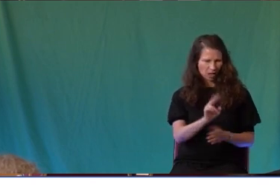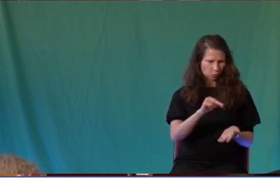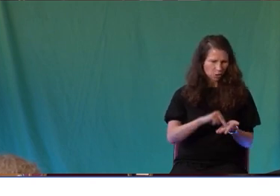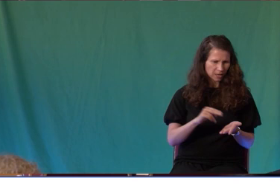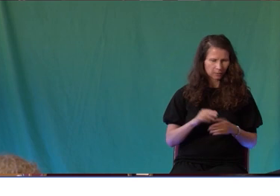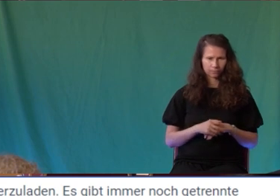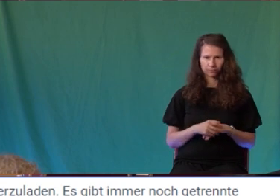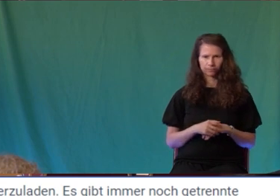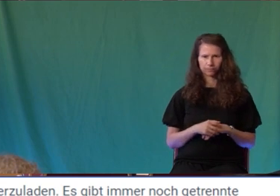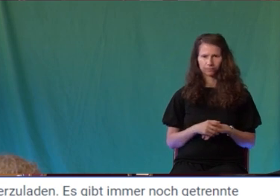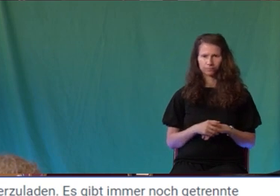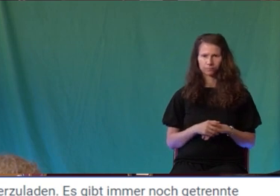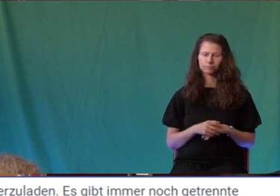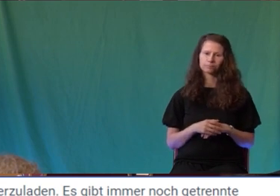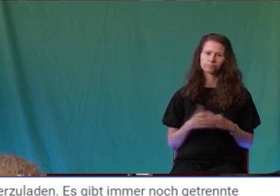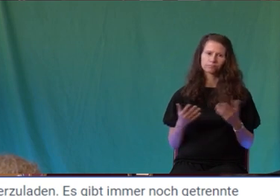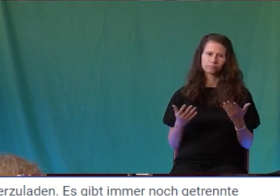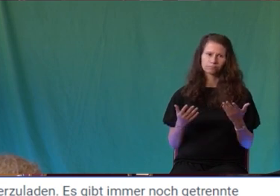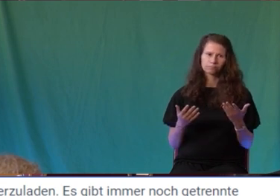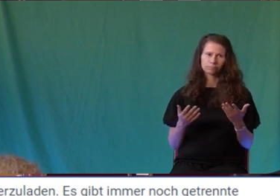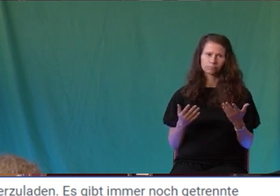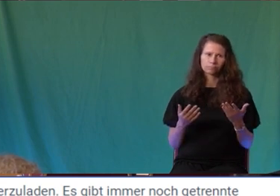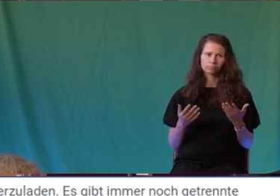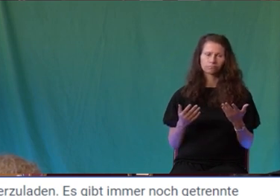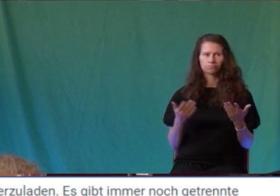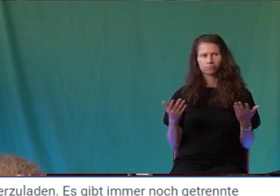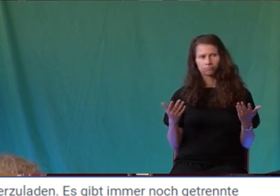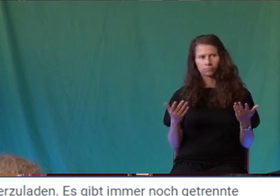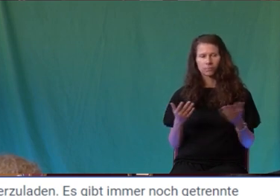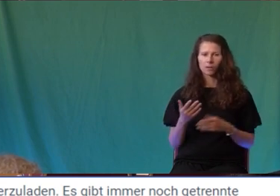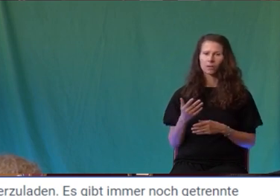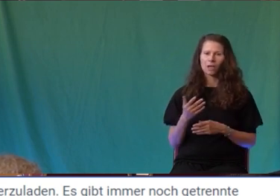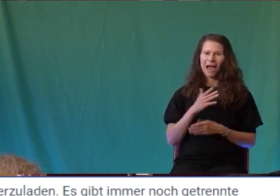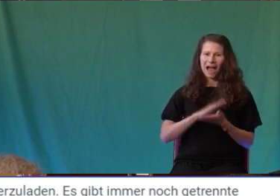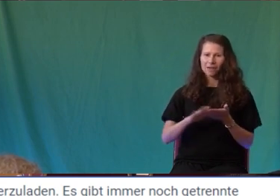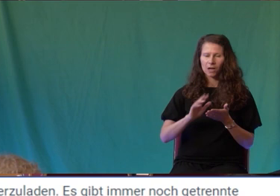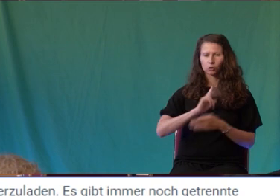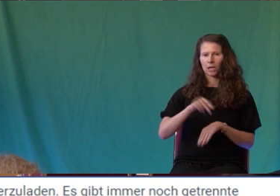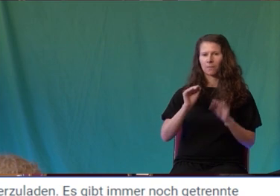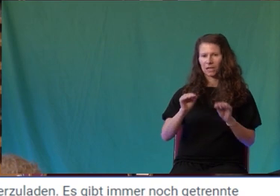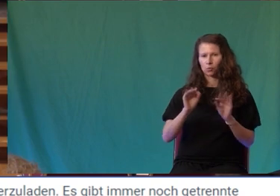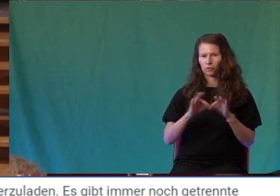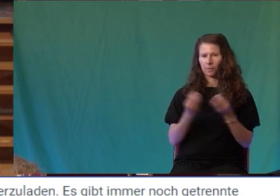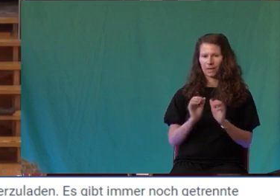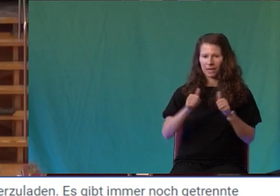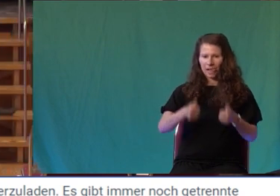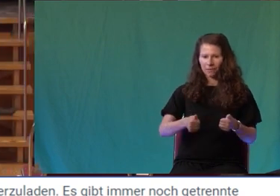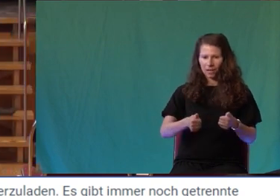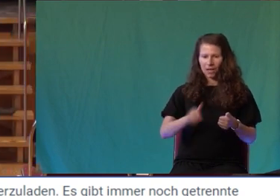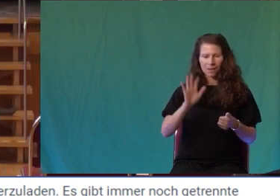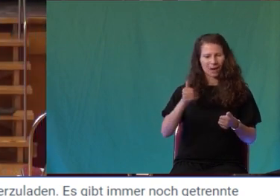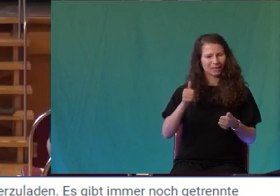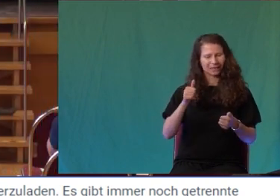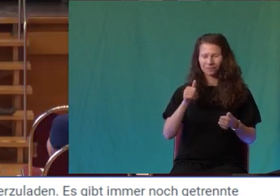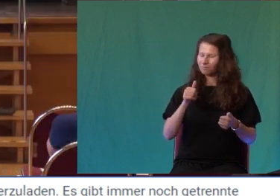herausgearbeitet das ist einfacher sag es mal einfacher sozialpädagogische Familienhilfe in den meisten Fällen nicht geeignet ist für